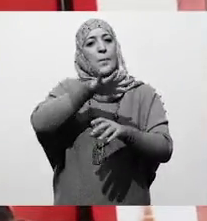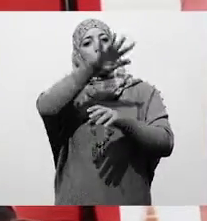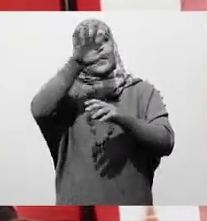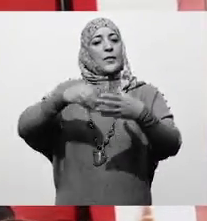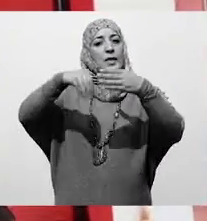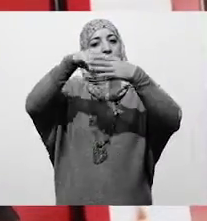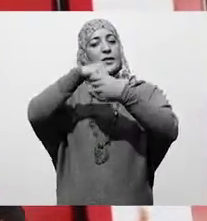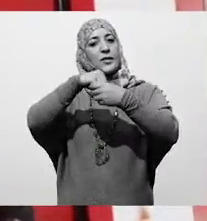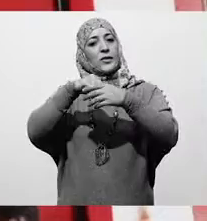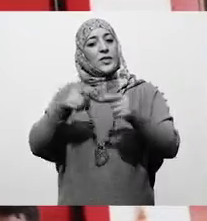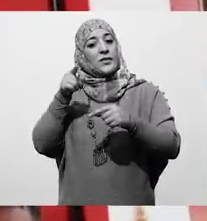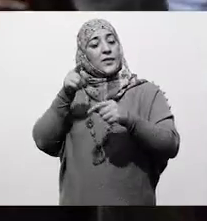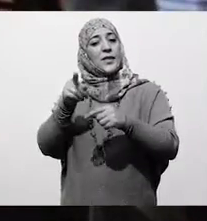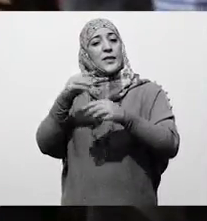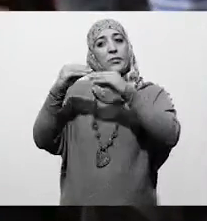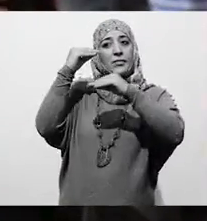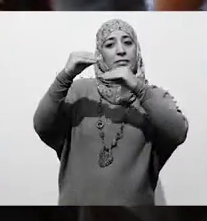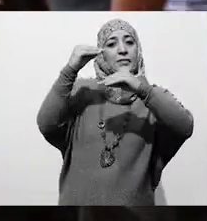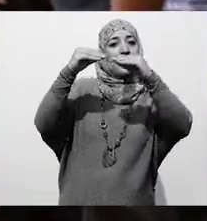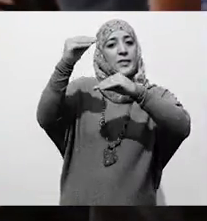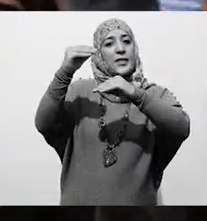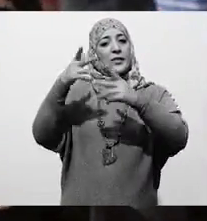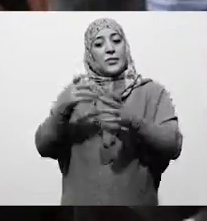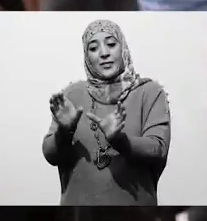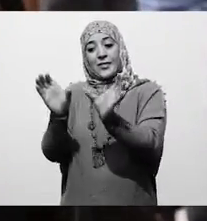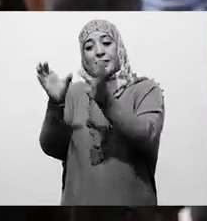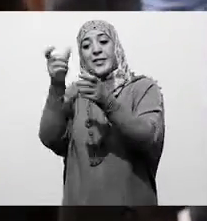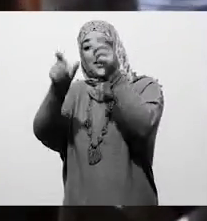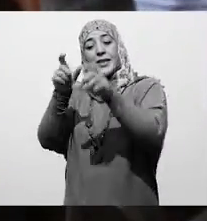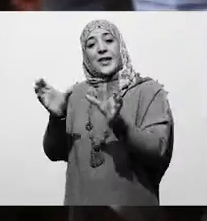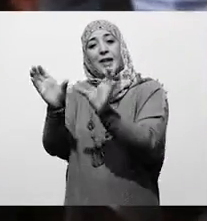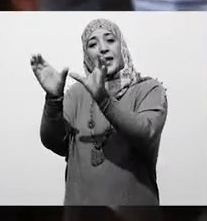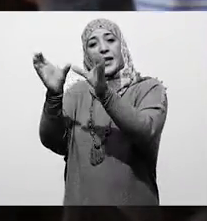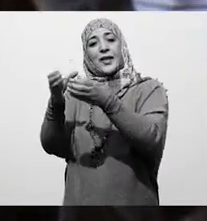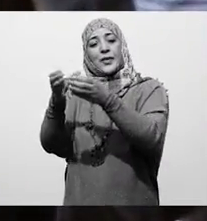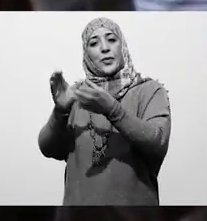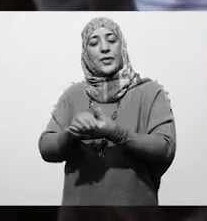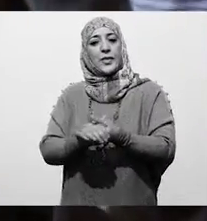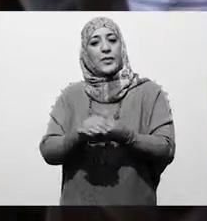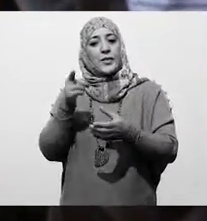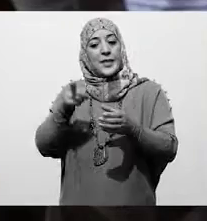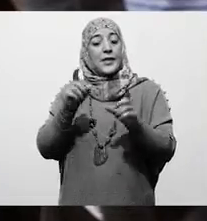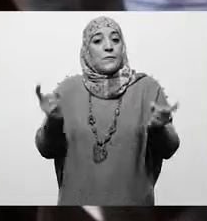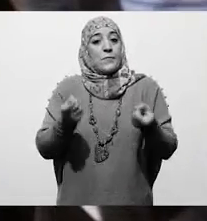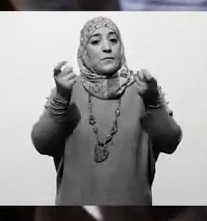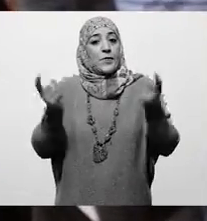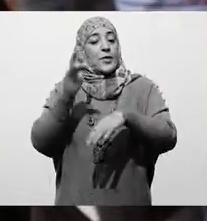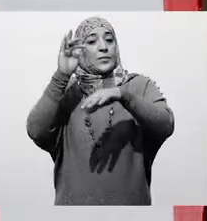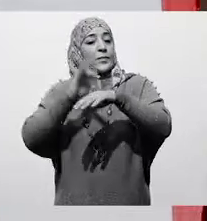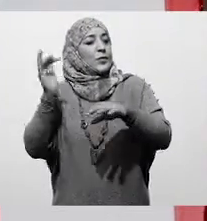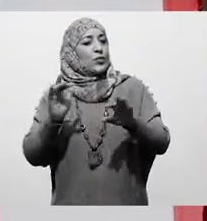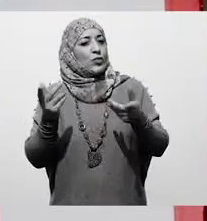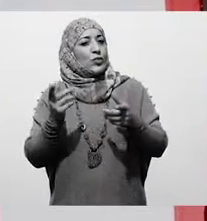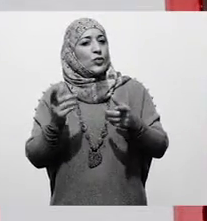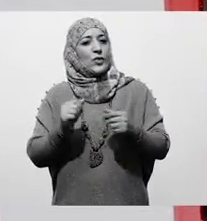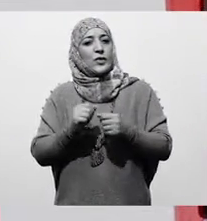locales inclusives, qui a été développée par une équipe de consultants. Cette formation a